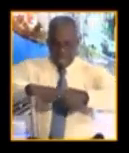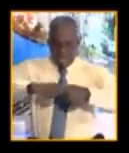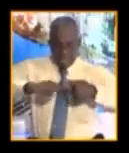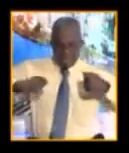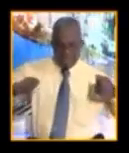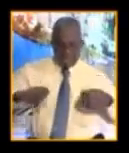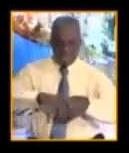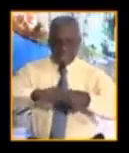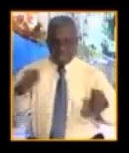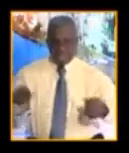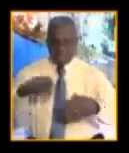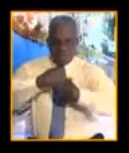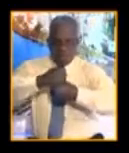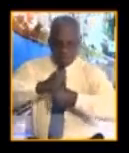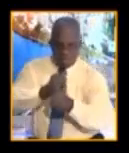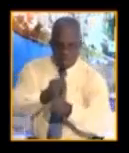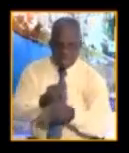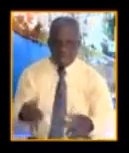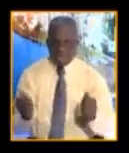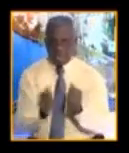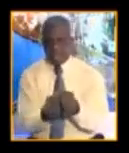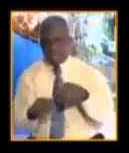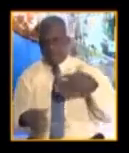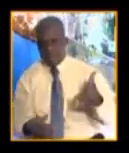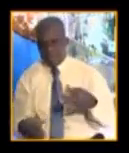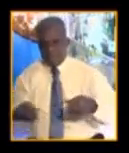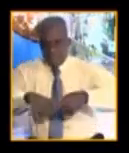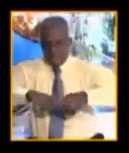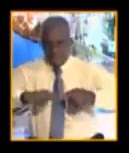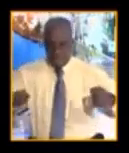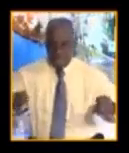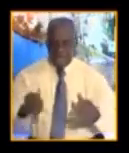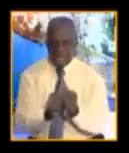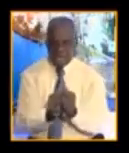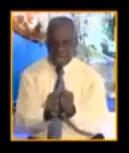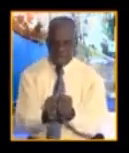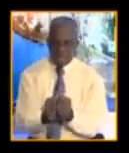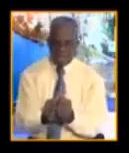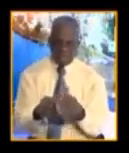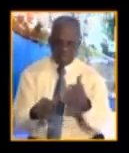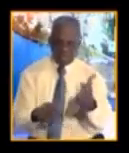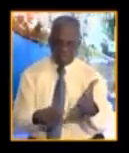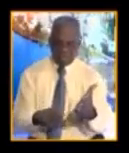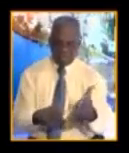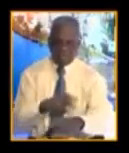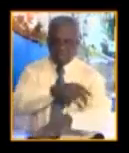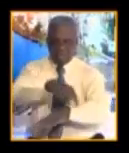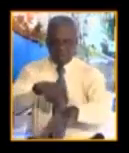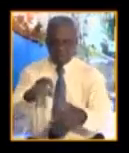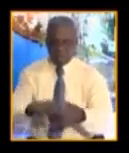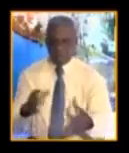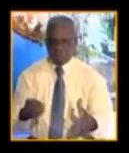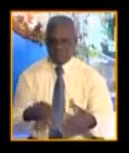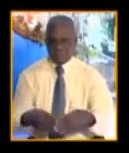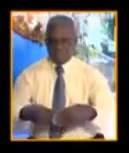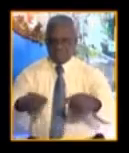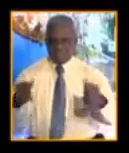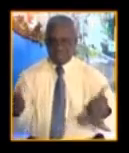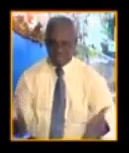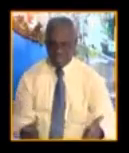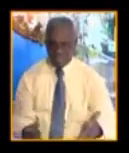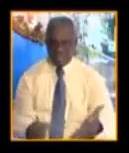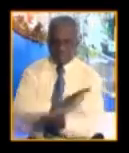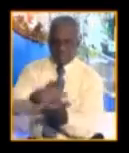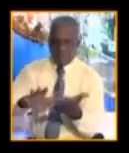imitation de riz serait fabriquée avec des patates douces, des pommes de terre et une résine synthétique, donc du plastique. Lorsque les ingrédients